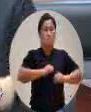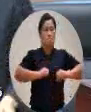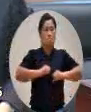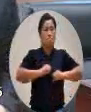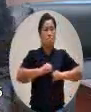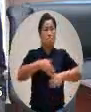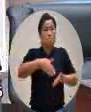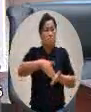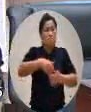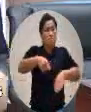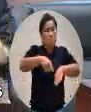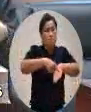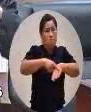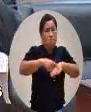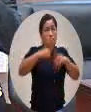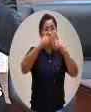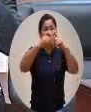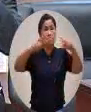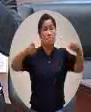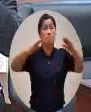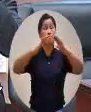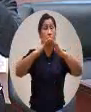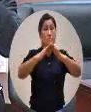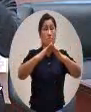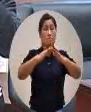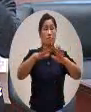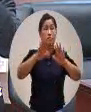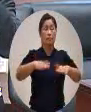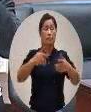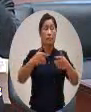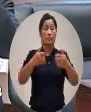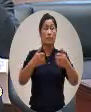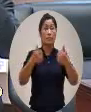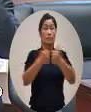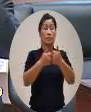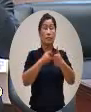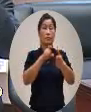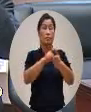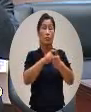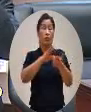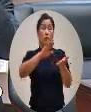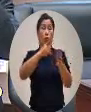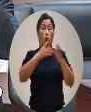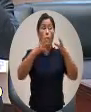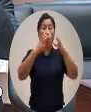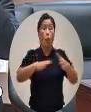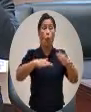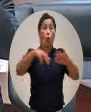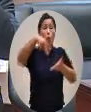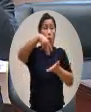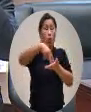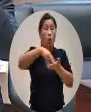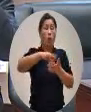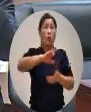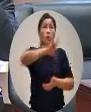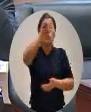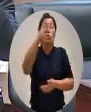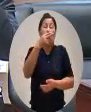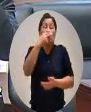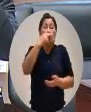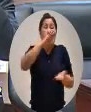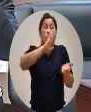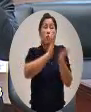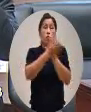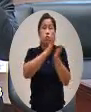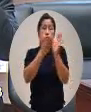其實這個議題因為這一次議會我們有成立一個氣候變遷小組所以我們對於這個氣候變遷